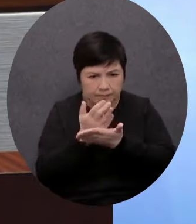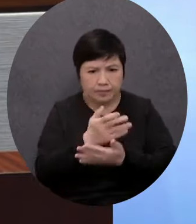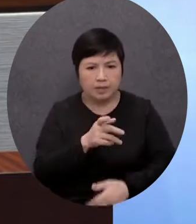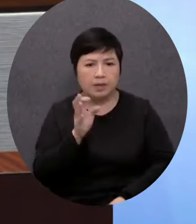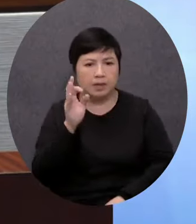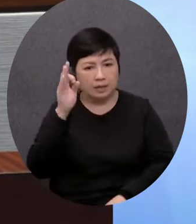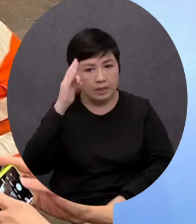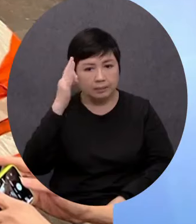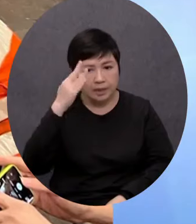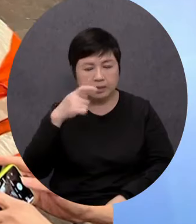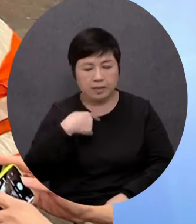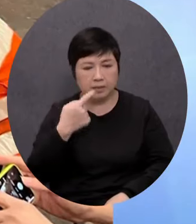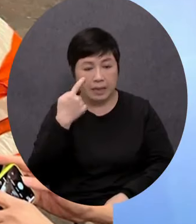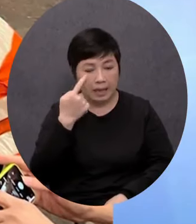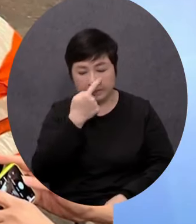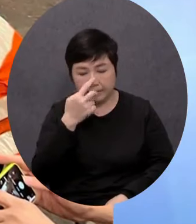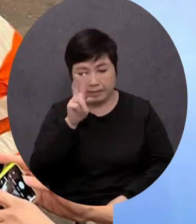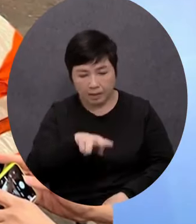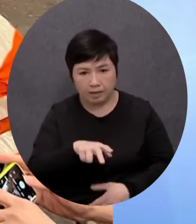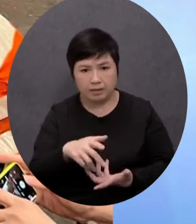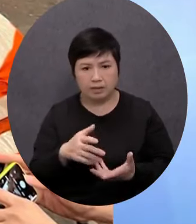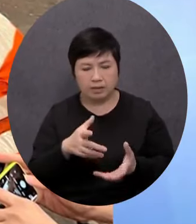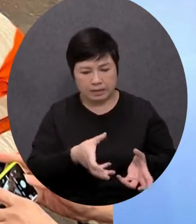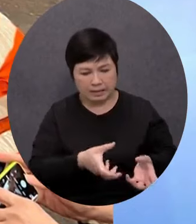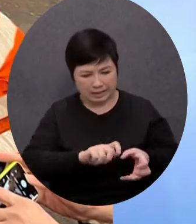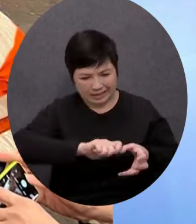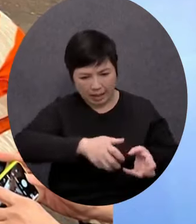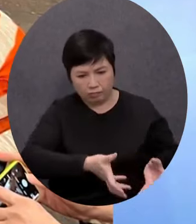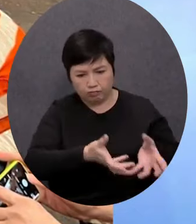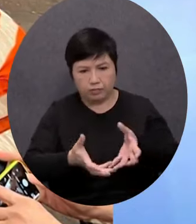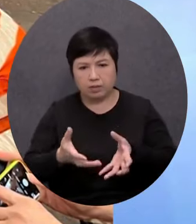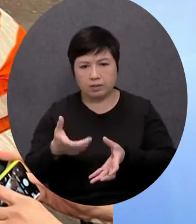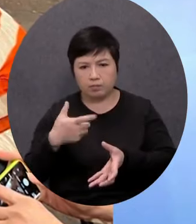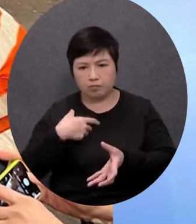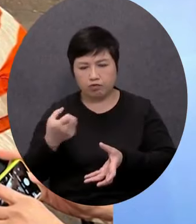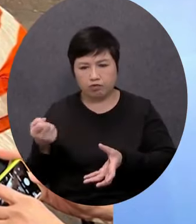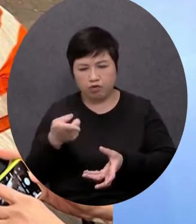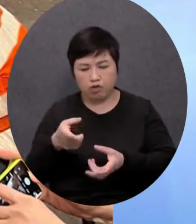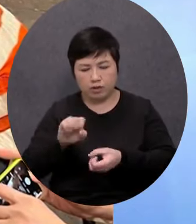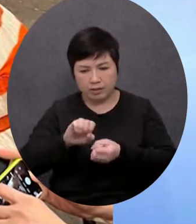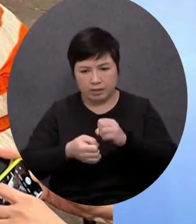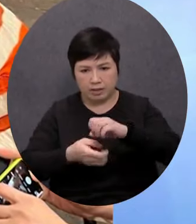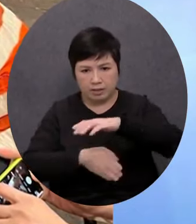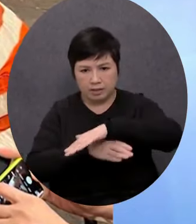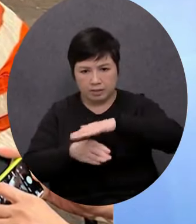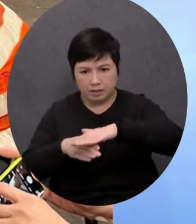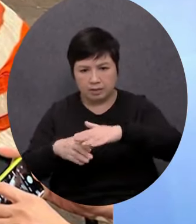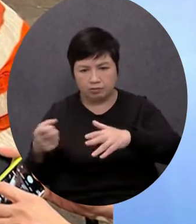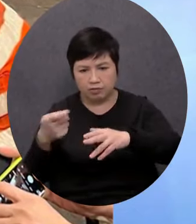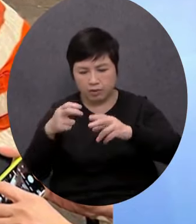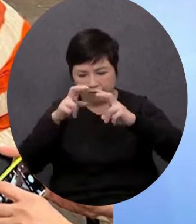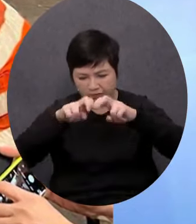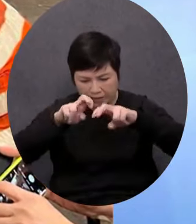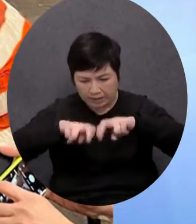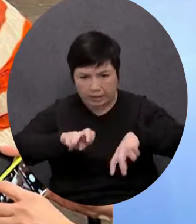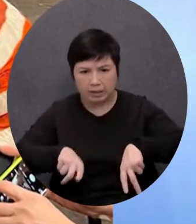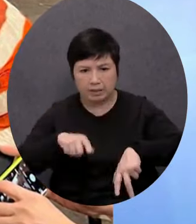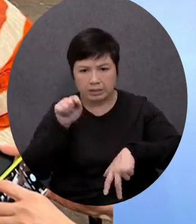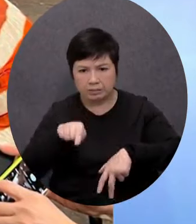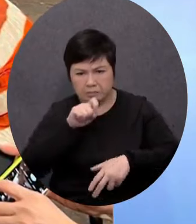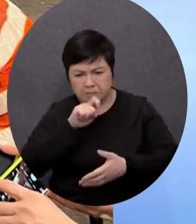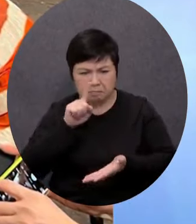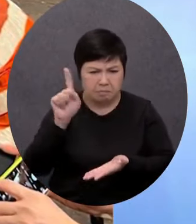視巡路嘅，拆咗嗰件嘢，琴晚咧我哋會送去實驗室再做啲金上的分析，看看裡面還有什